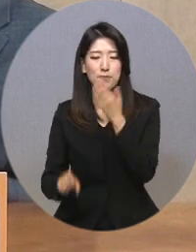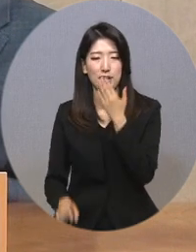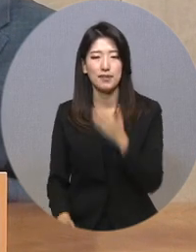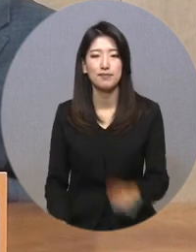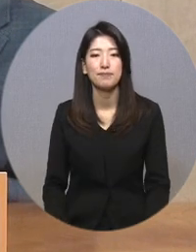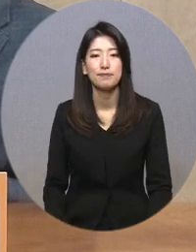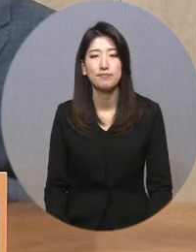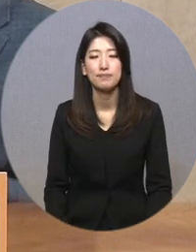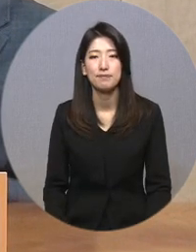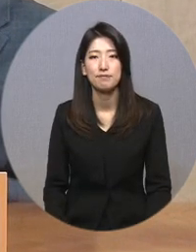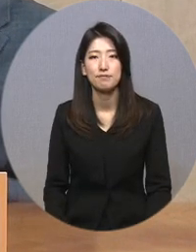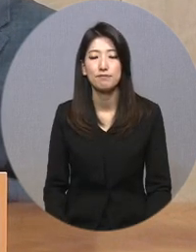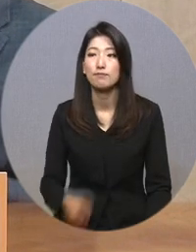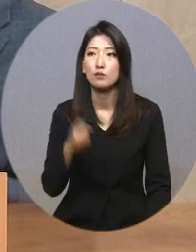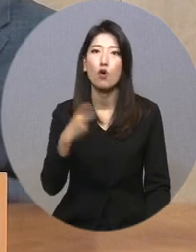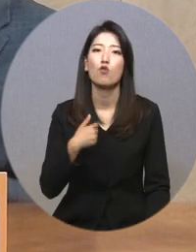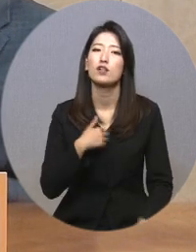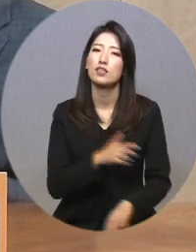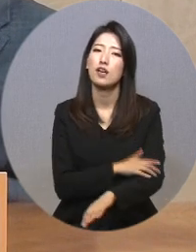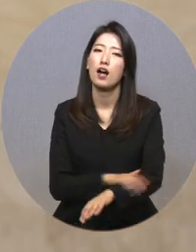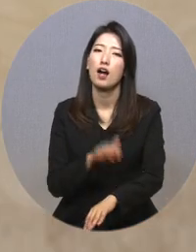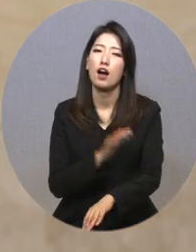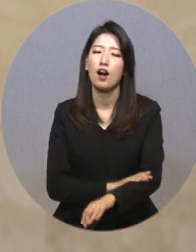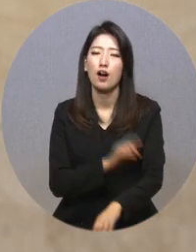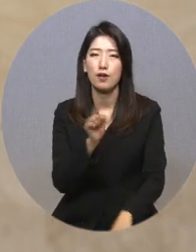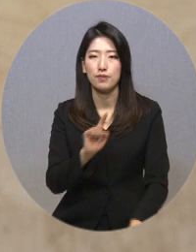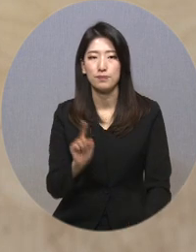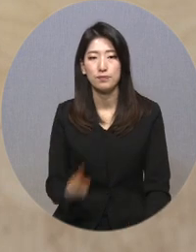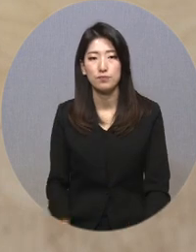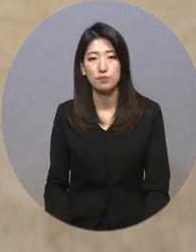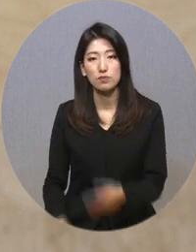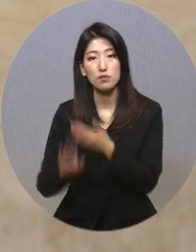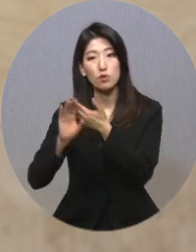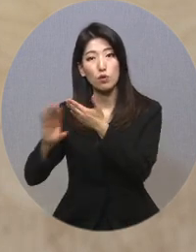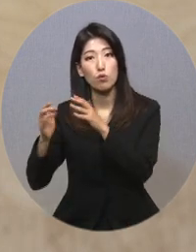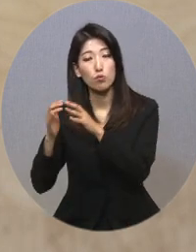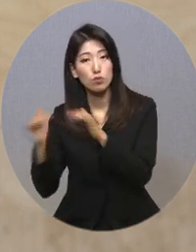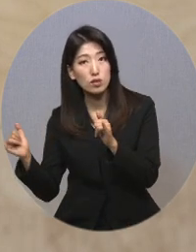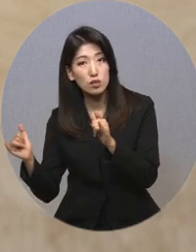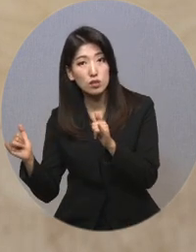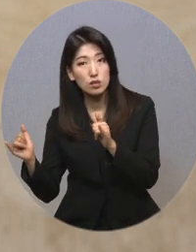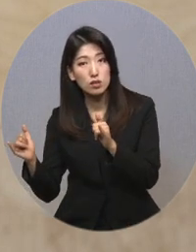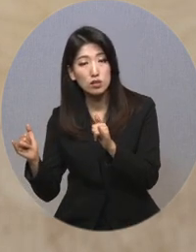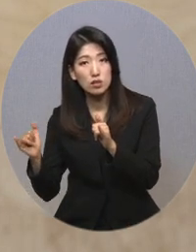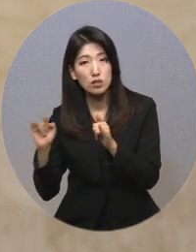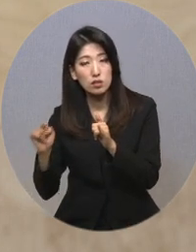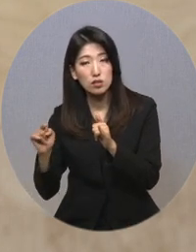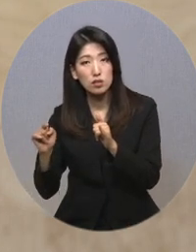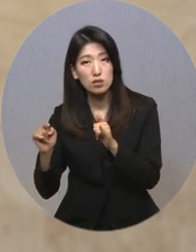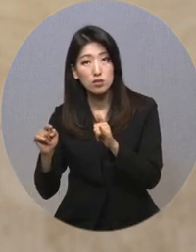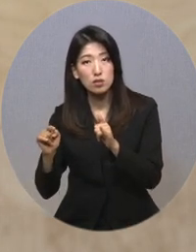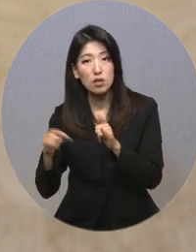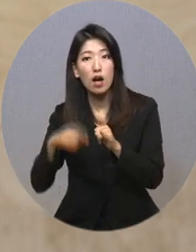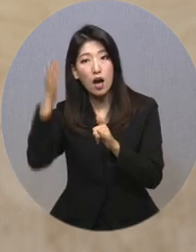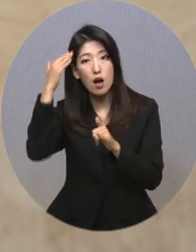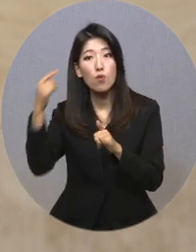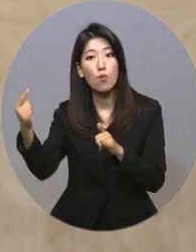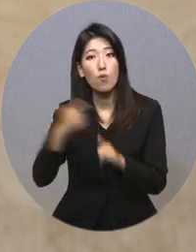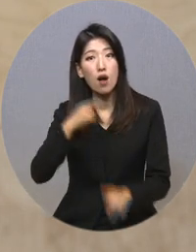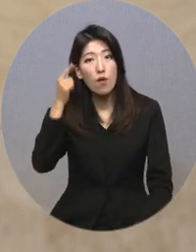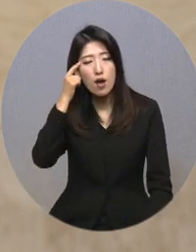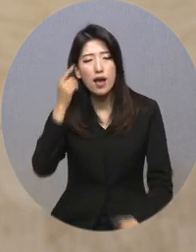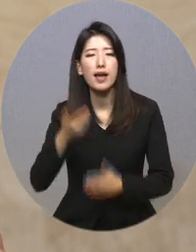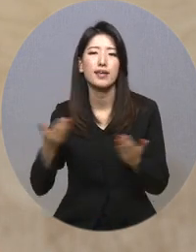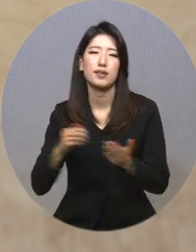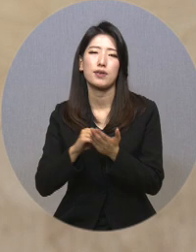좀 자신 있게 말씀드리고 있는 것 중에 하나가 이제 외국인 유학생들도 우리 한국에 네. 오는 가장 큰 이유가 취업입니다. 아, 그렇죠. 그러면